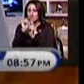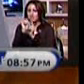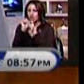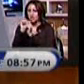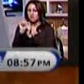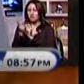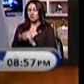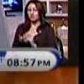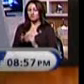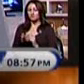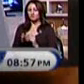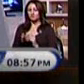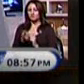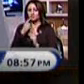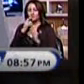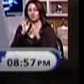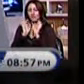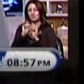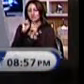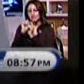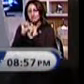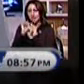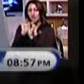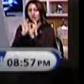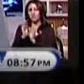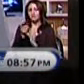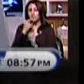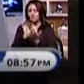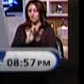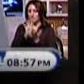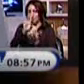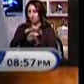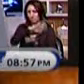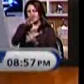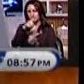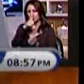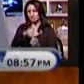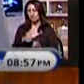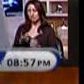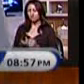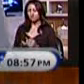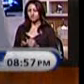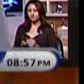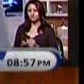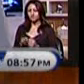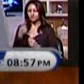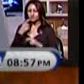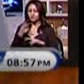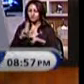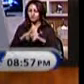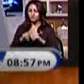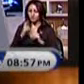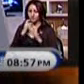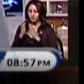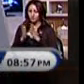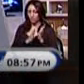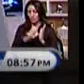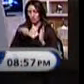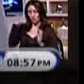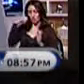برصاص محمد شرطة محمد إبراهيم اللي مسؤول عنها محمد مرسي. وبالتالي فكرة ان اختار وزير الثقافة على هذا